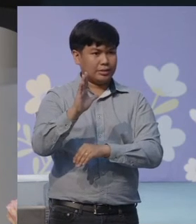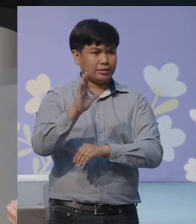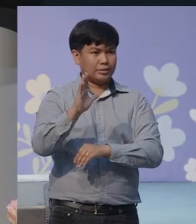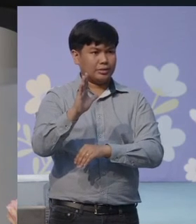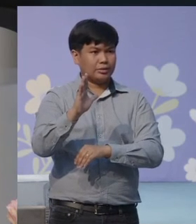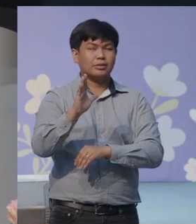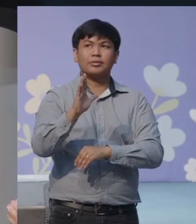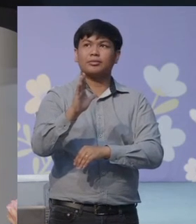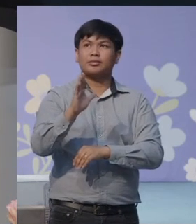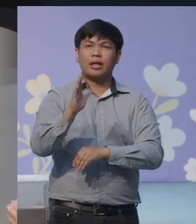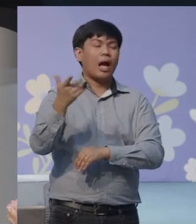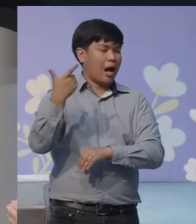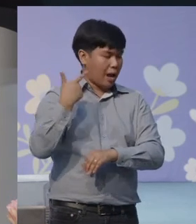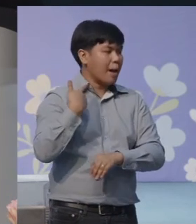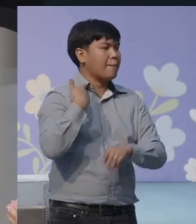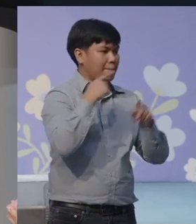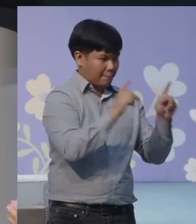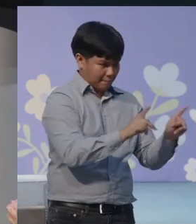ay may plano.